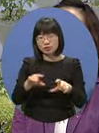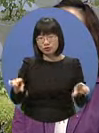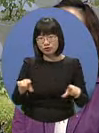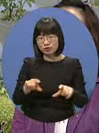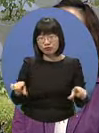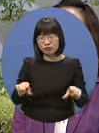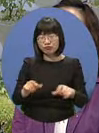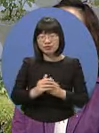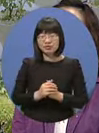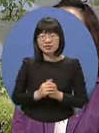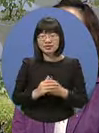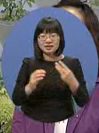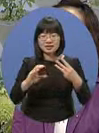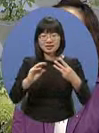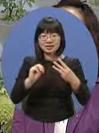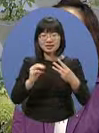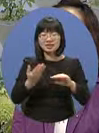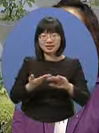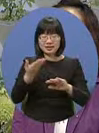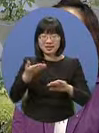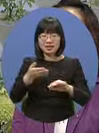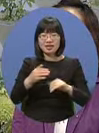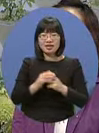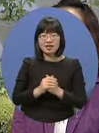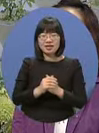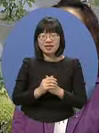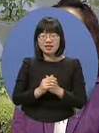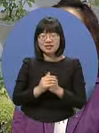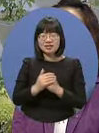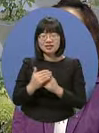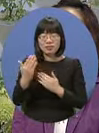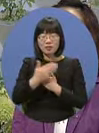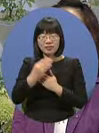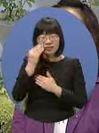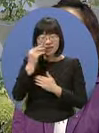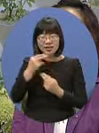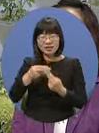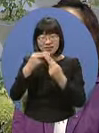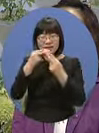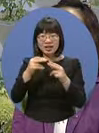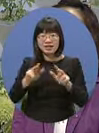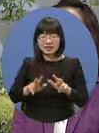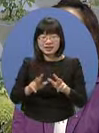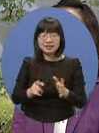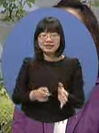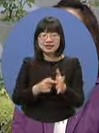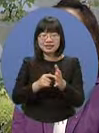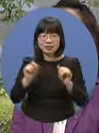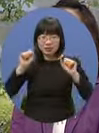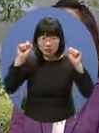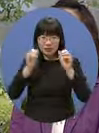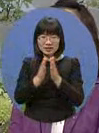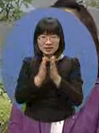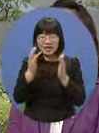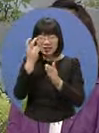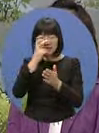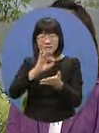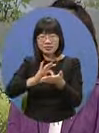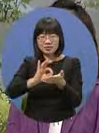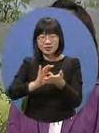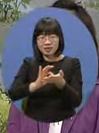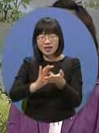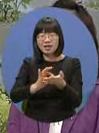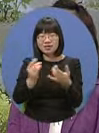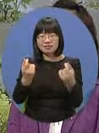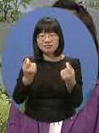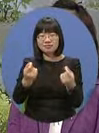정상 정도 수치고 그다음 네. 3cm 이상이라면 체지방이 좀 많은 비만에다가 지금 당장 좀 운동을 하고 관리가 필요한 체형이라고